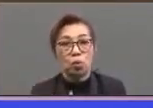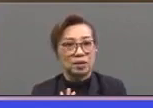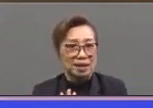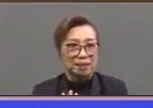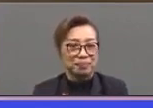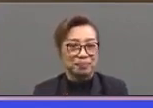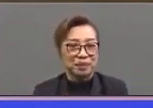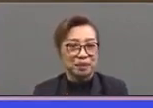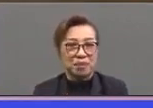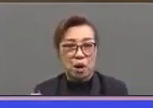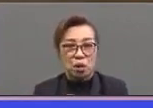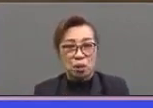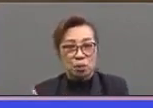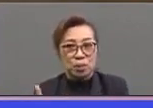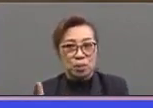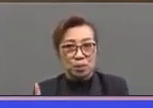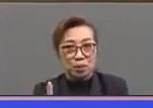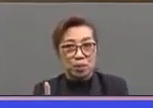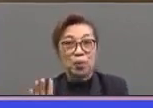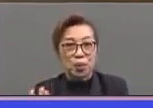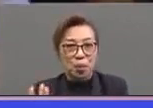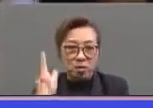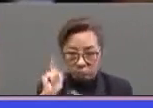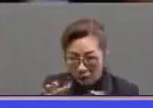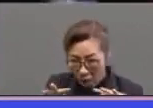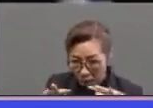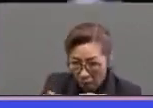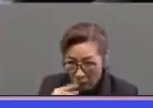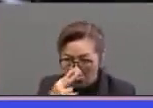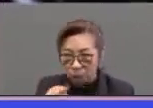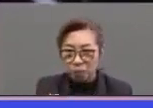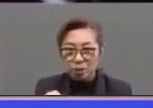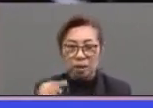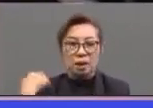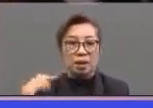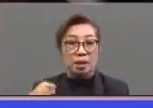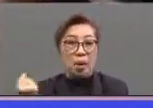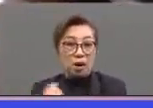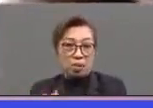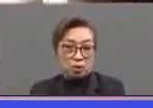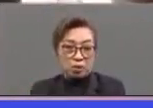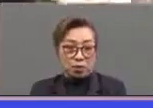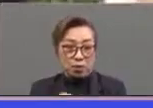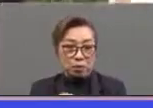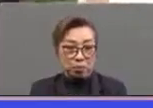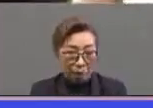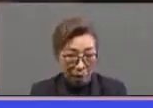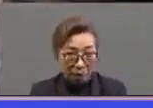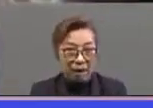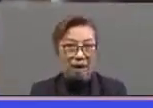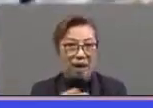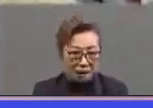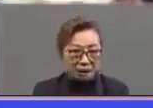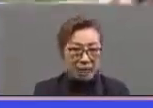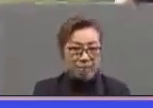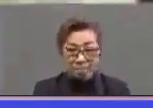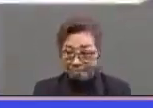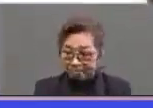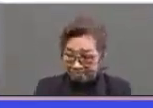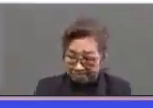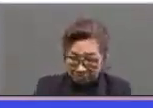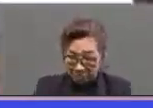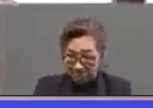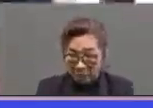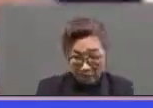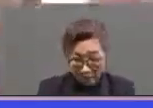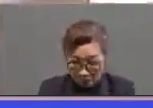ประชาชนจัดสรรงบประมาณและแต่งตั้งโยกย้ายโปร่งใสแล้วก็เหมาะสมนะคะนายเศรษฐาทวีสินนะคะนายกรัฐมนตรีแล้วก็รัฐมนตรี